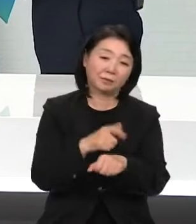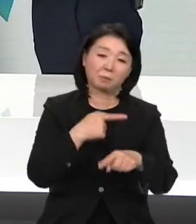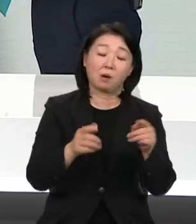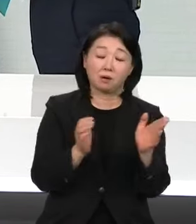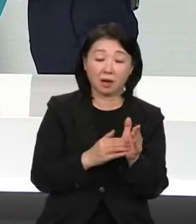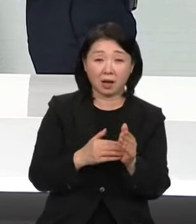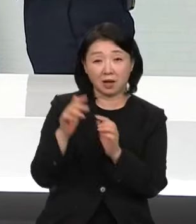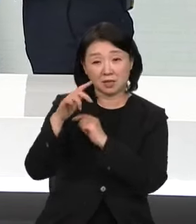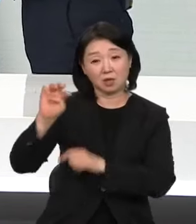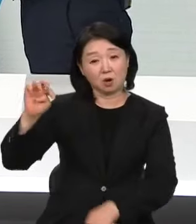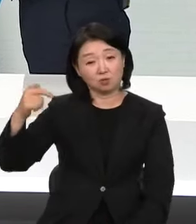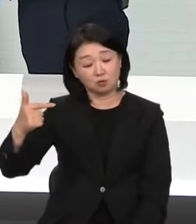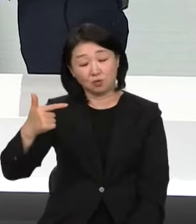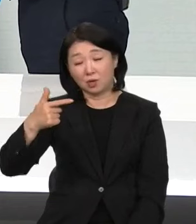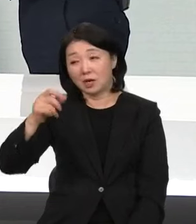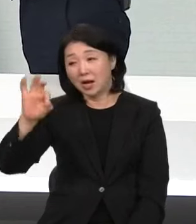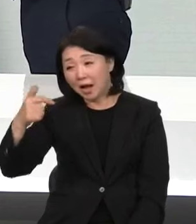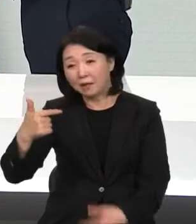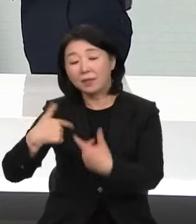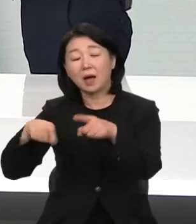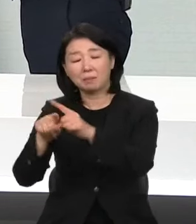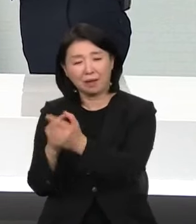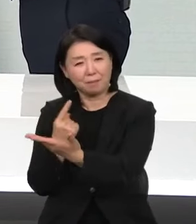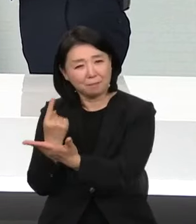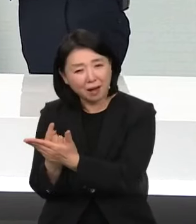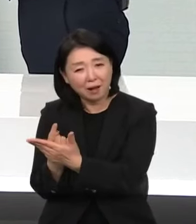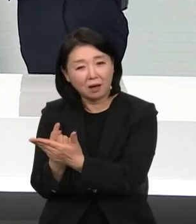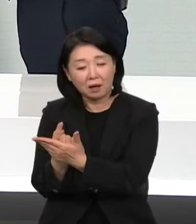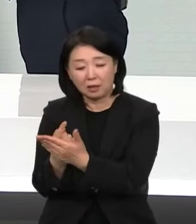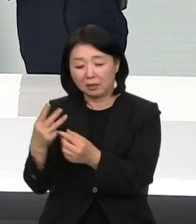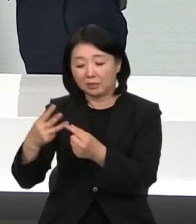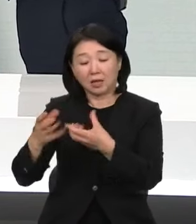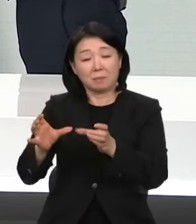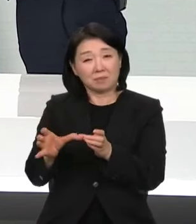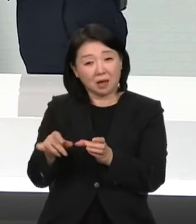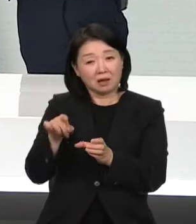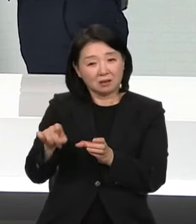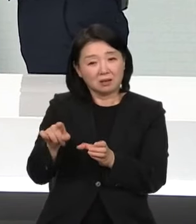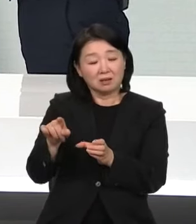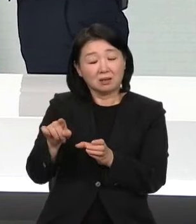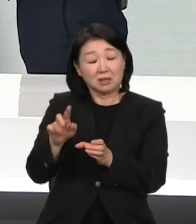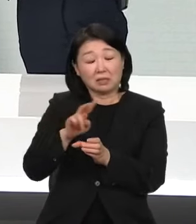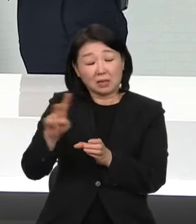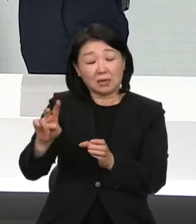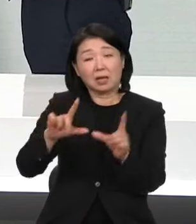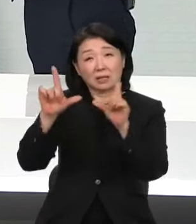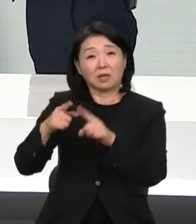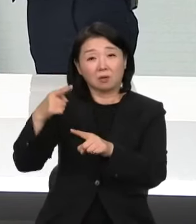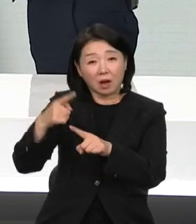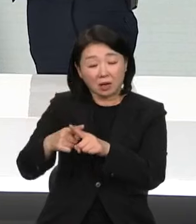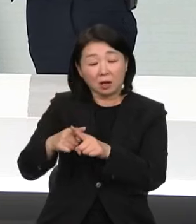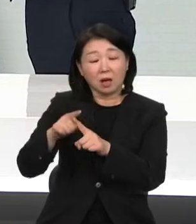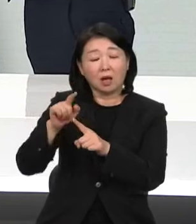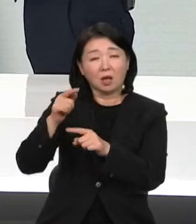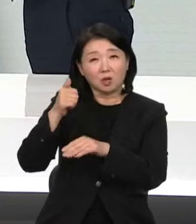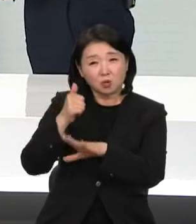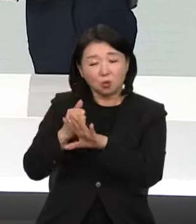이현주 전 의원은 안철수 대표와 함께 힘들게 야 제 3당 제 3지대 야당 생활을 하다가 결국 미래통합당 아지가